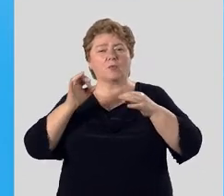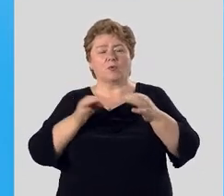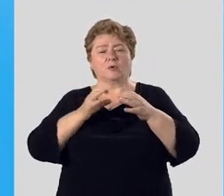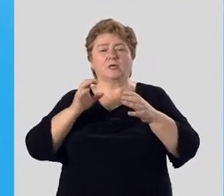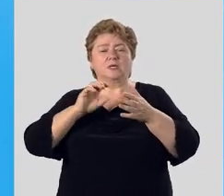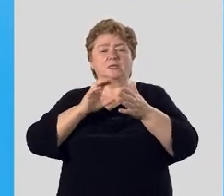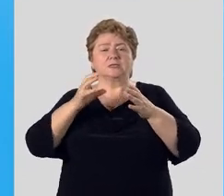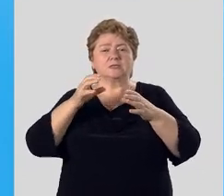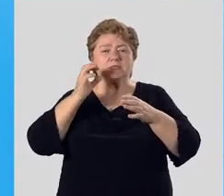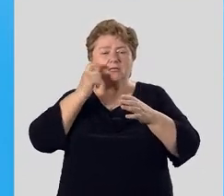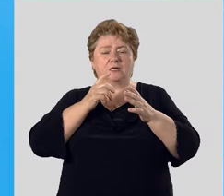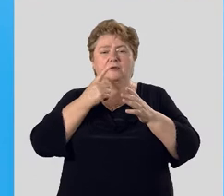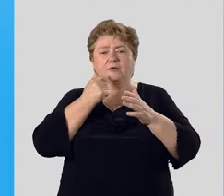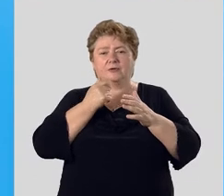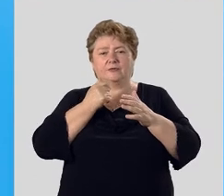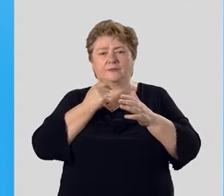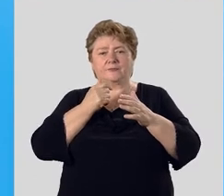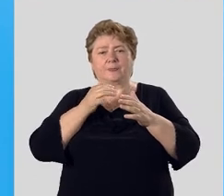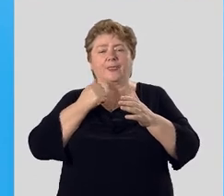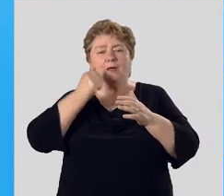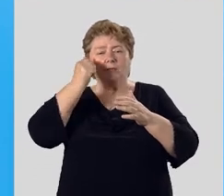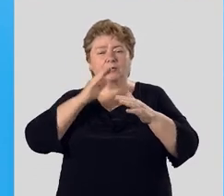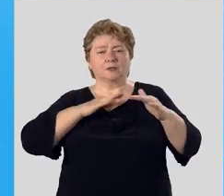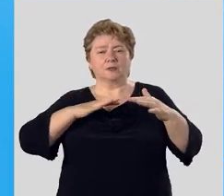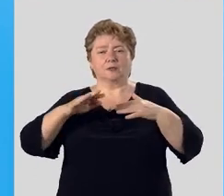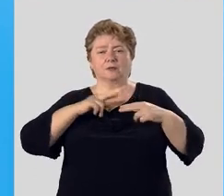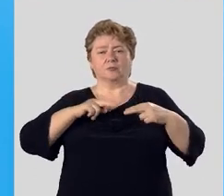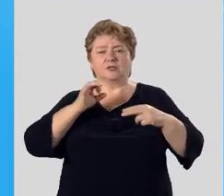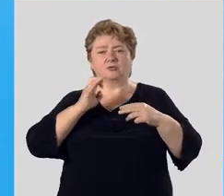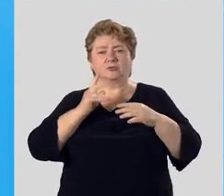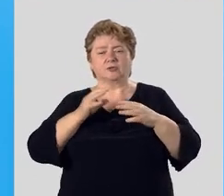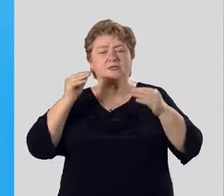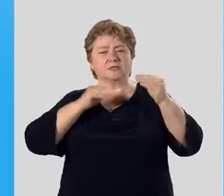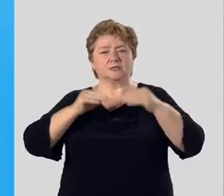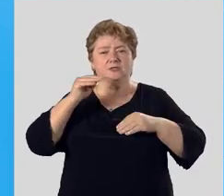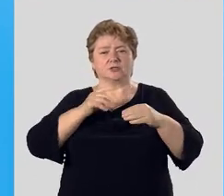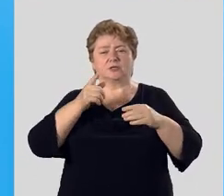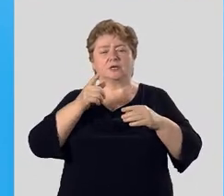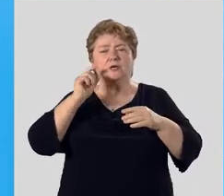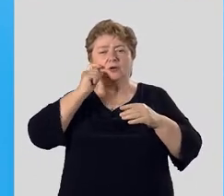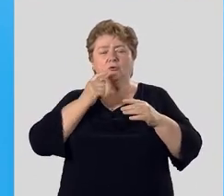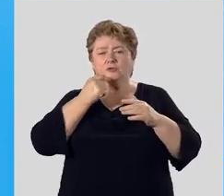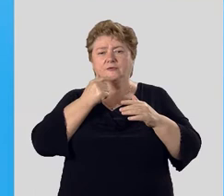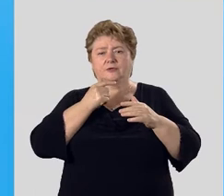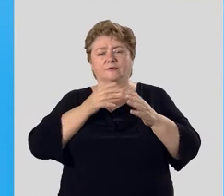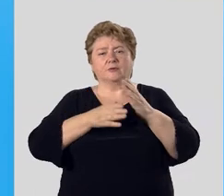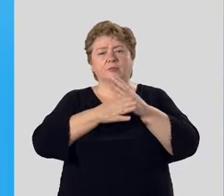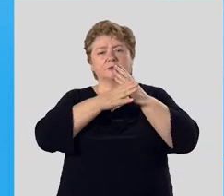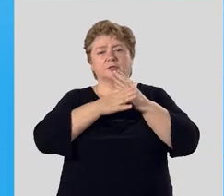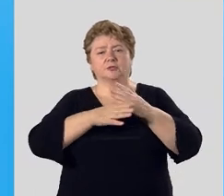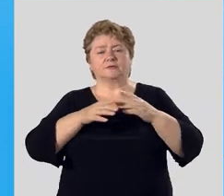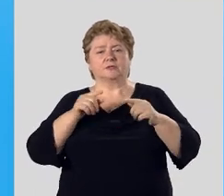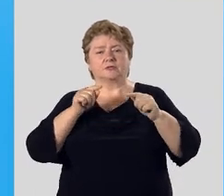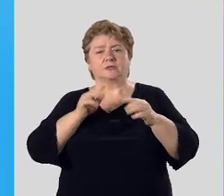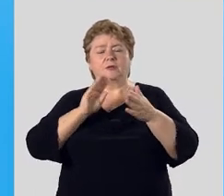количество сахара в крови. Благодаря действию инсулина содержание глюкозы в крови поддерживается